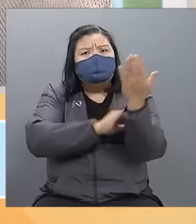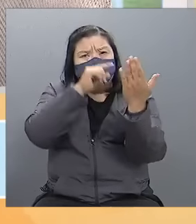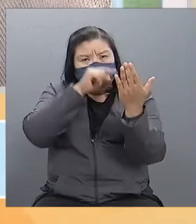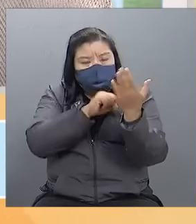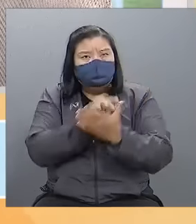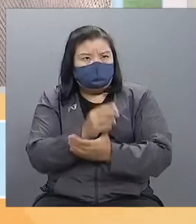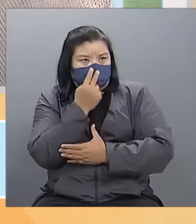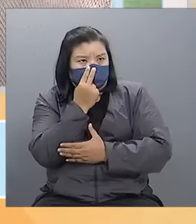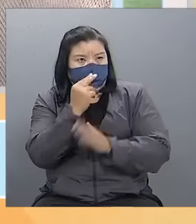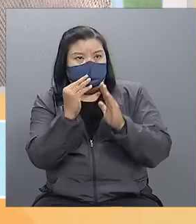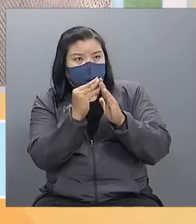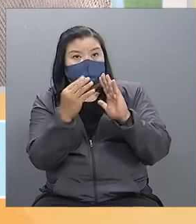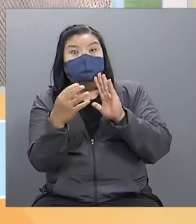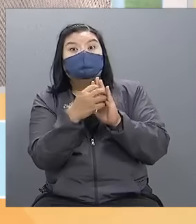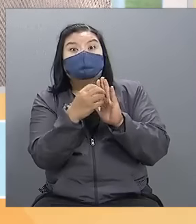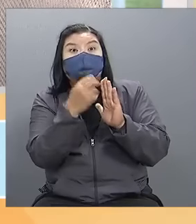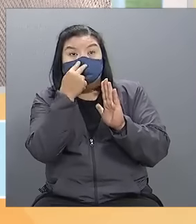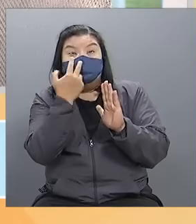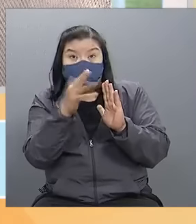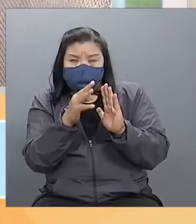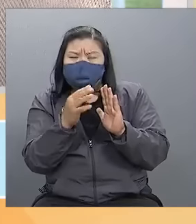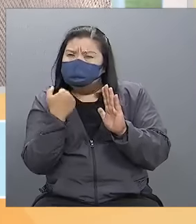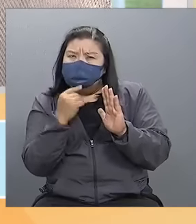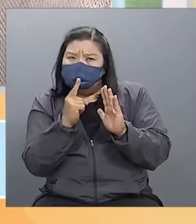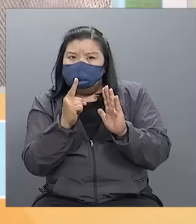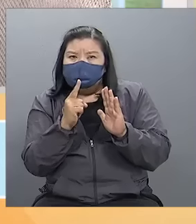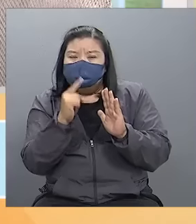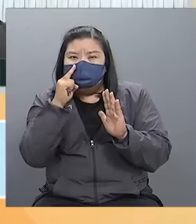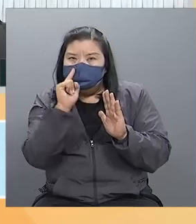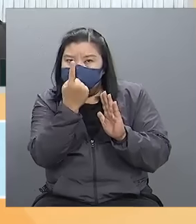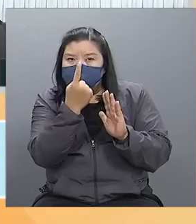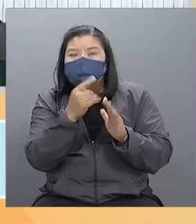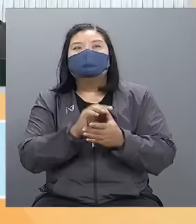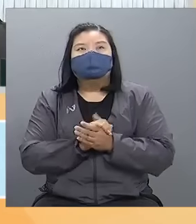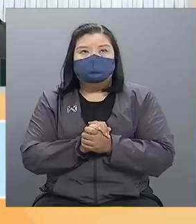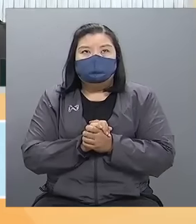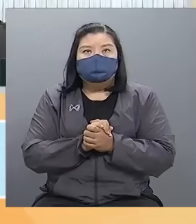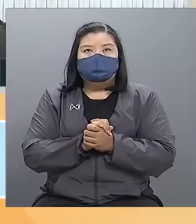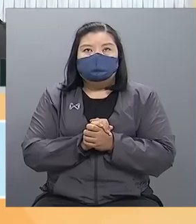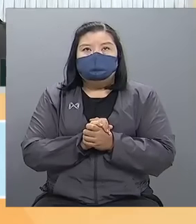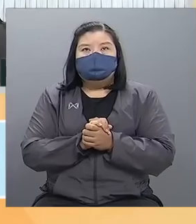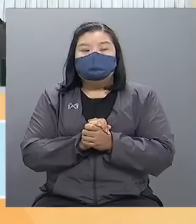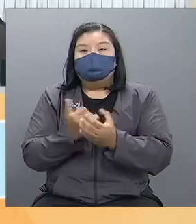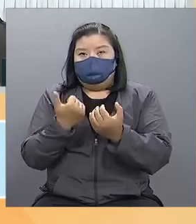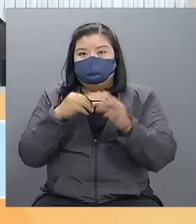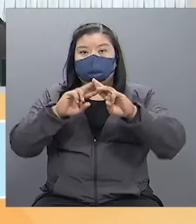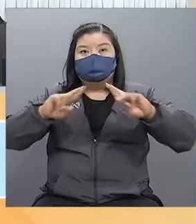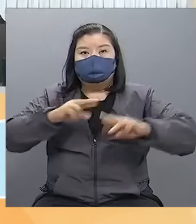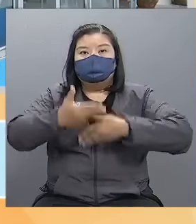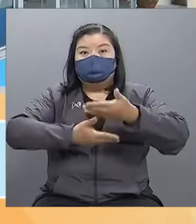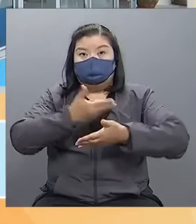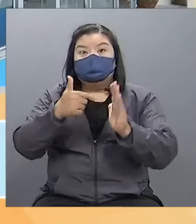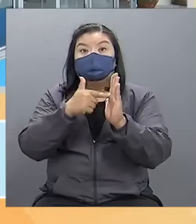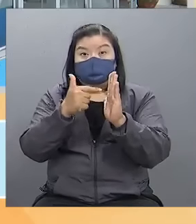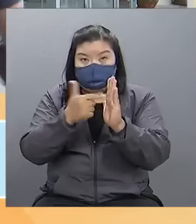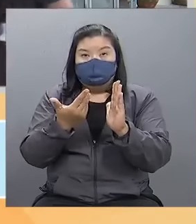้บอกคือก็คือตอนนี้มีร้านยา หอฐานพรราบาล นัษยาบริการ